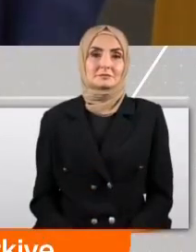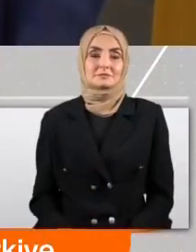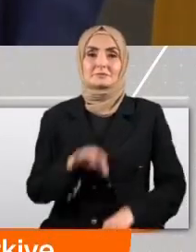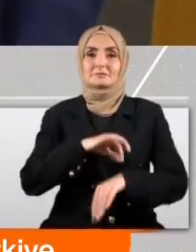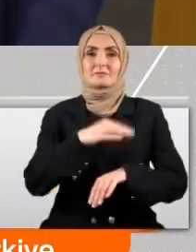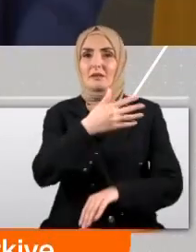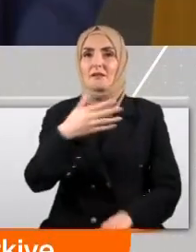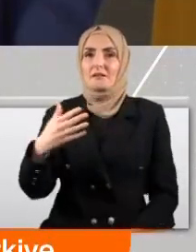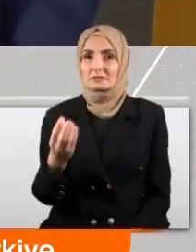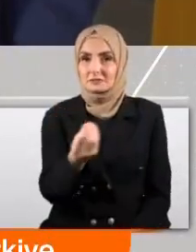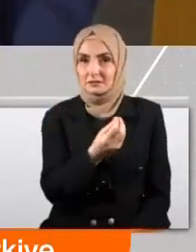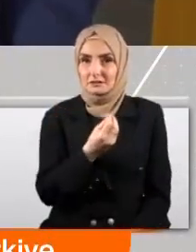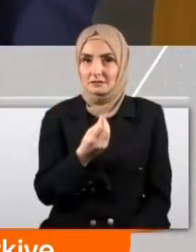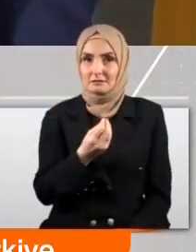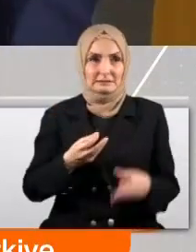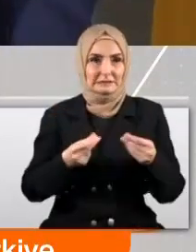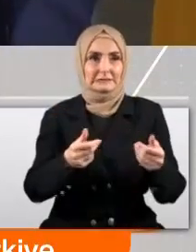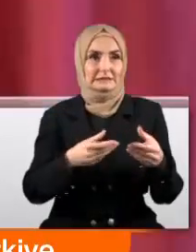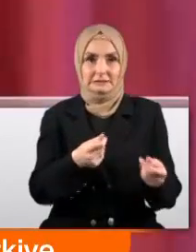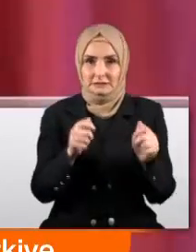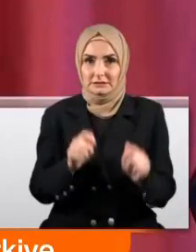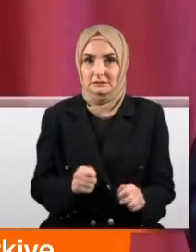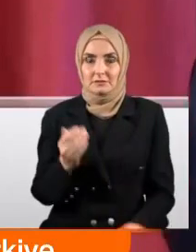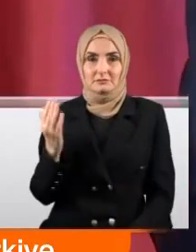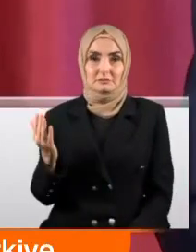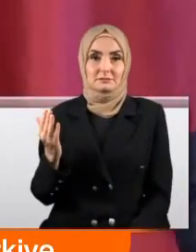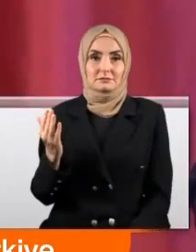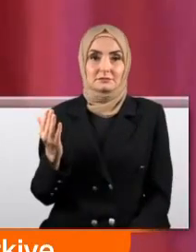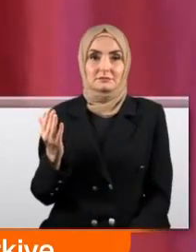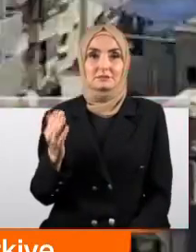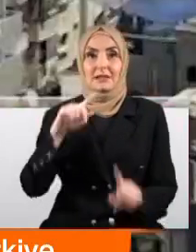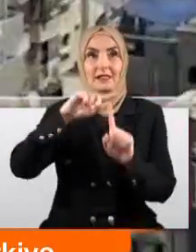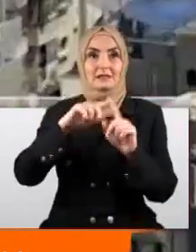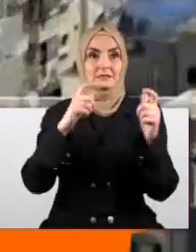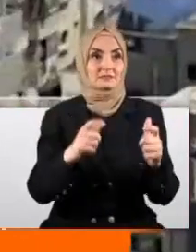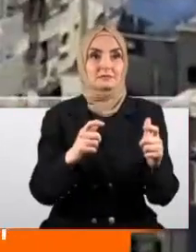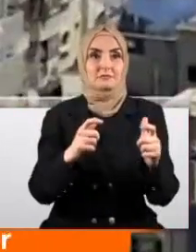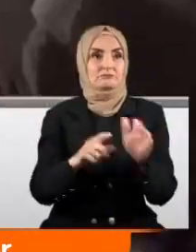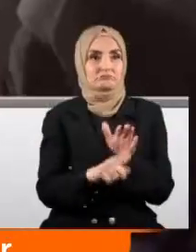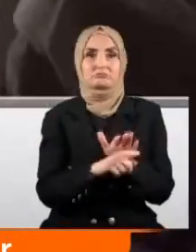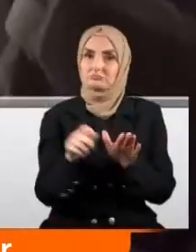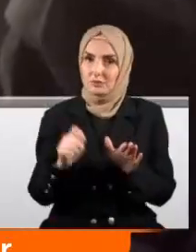Hastaneleri yok etti mi? Etti. Kiliseleri vuruyor mu? Vuruyor.